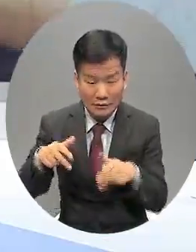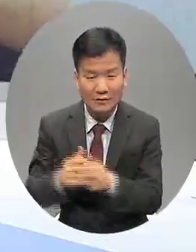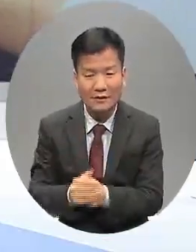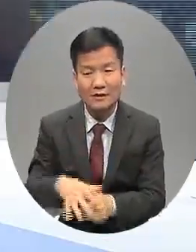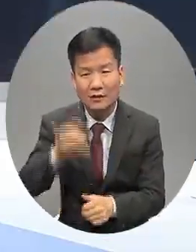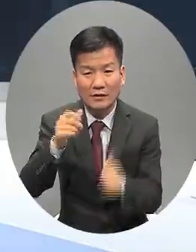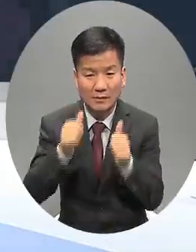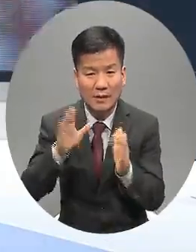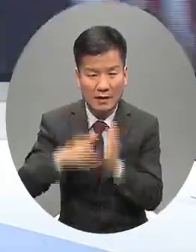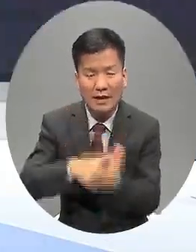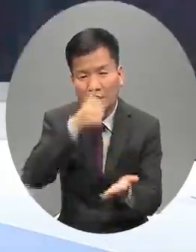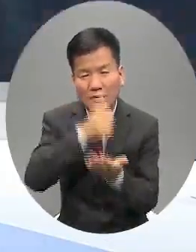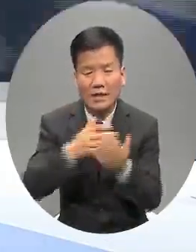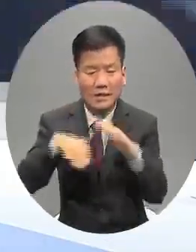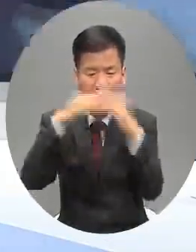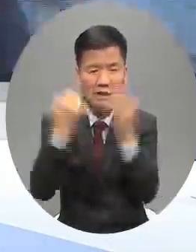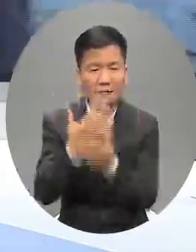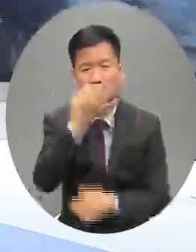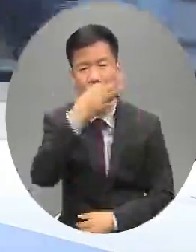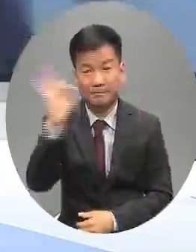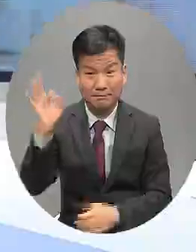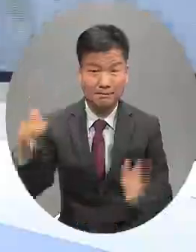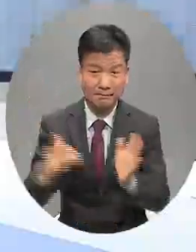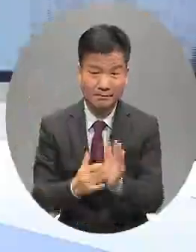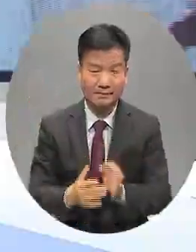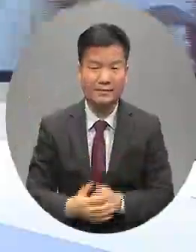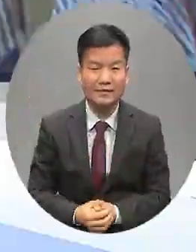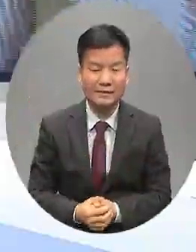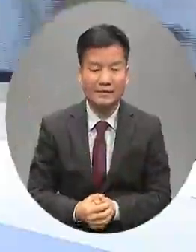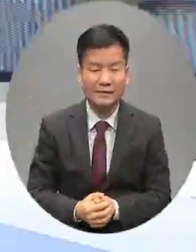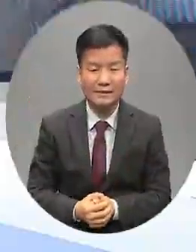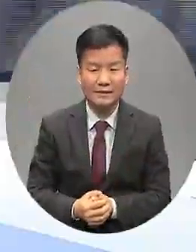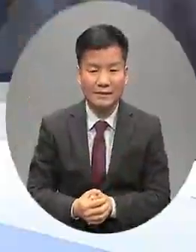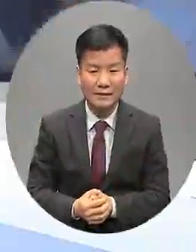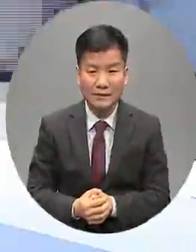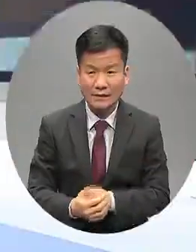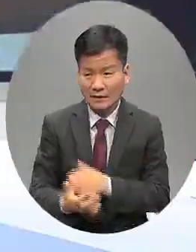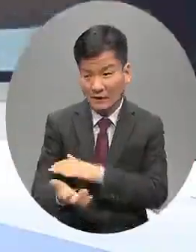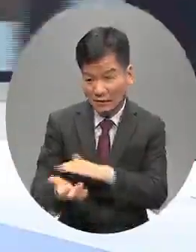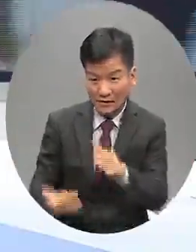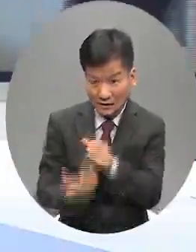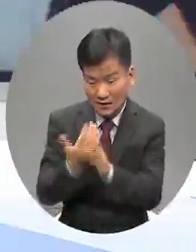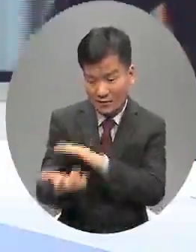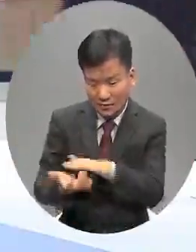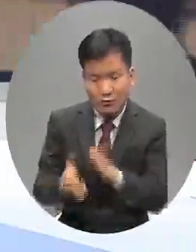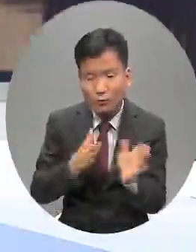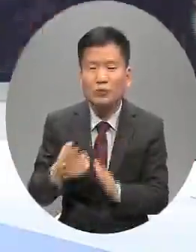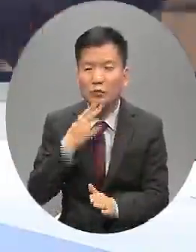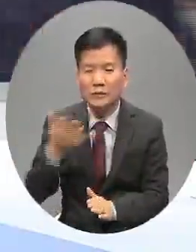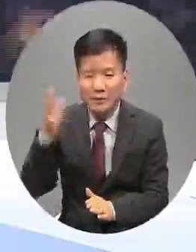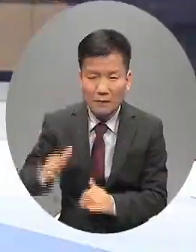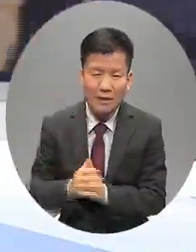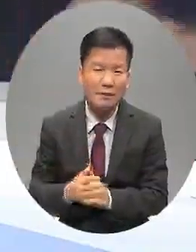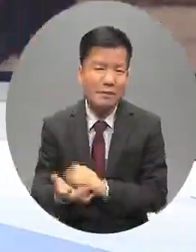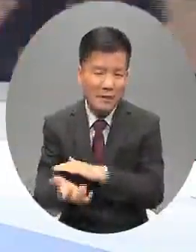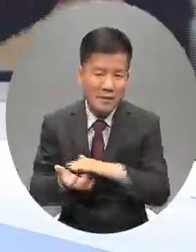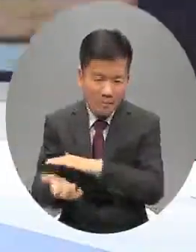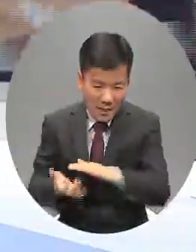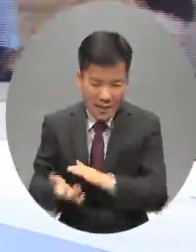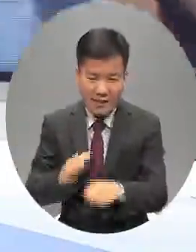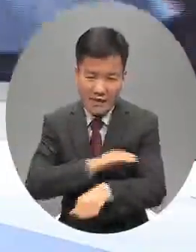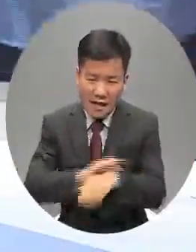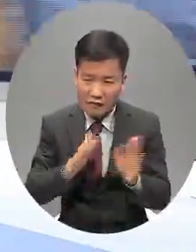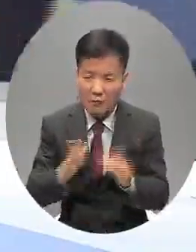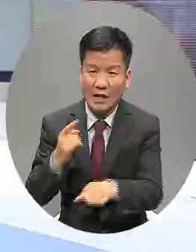첫째 판에서 혐의를 모두 인정했습니다 참사 전에 별다른 준비도 하지 않았으면서 마치 선재 조치를 잘한